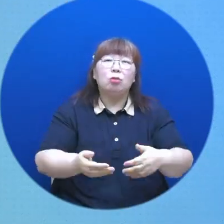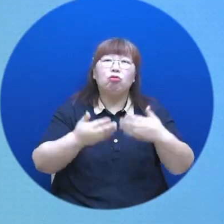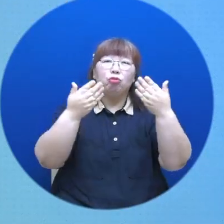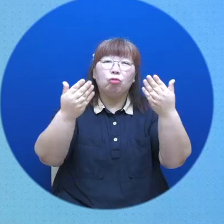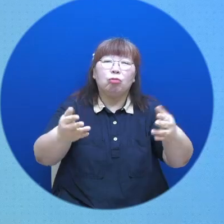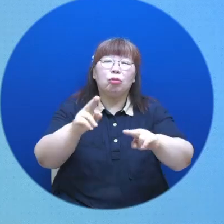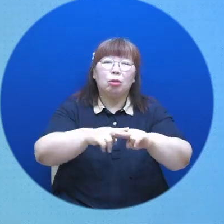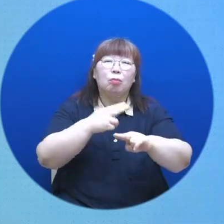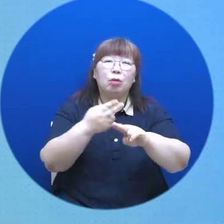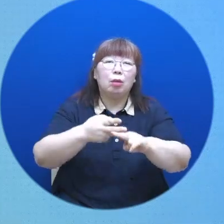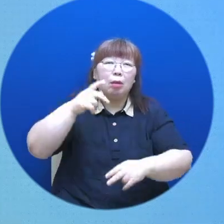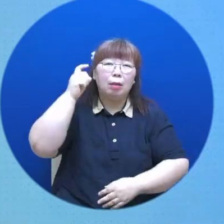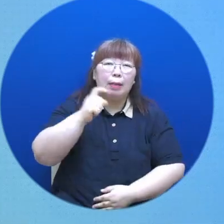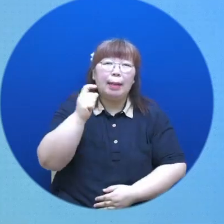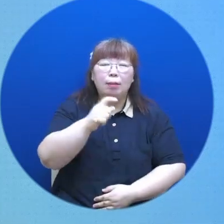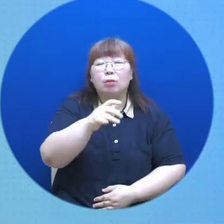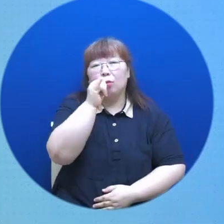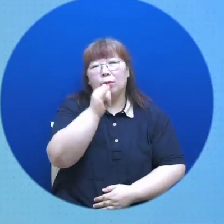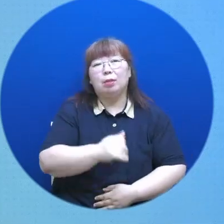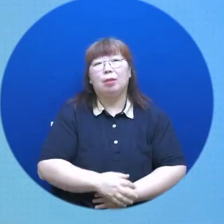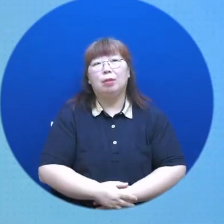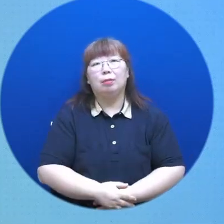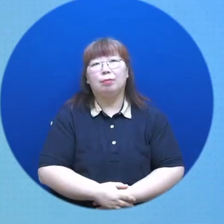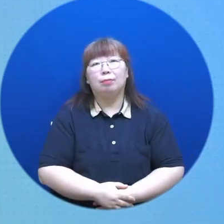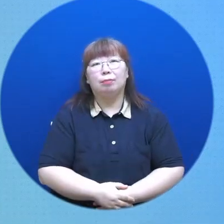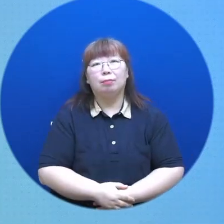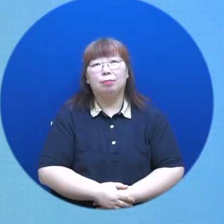것을 강조하고 계시다는 겁니다.